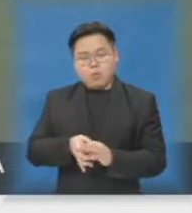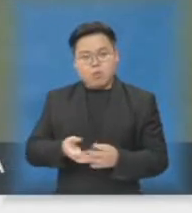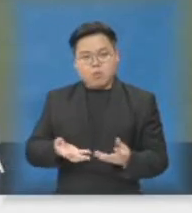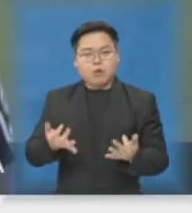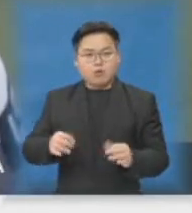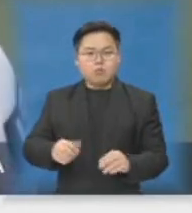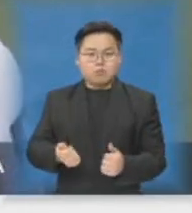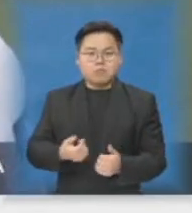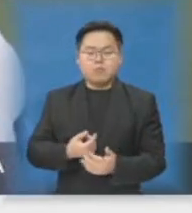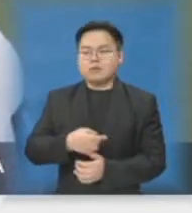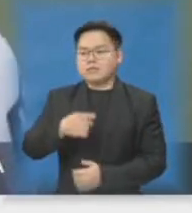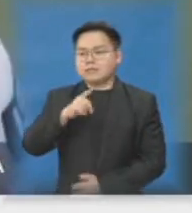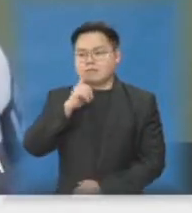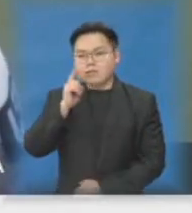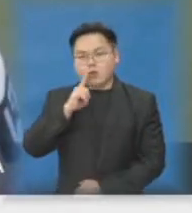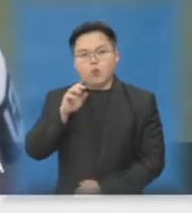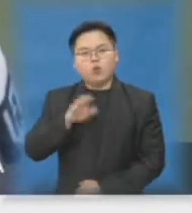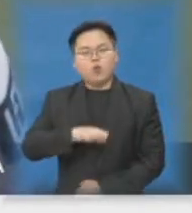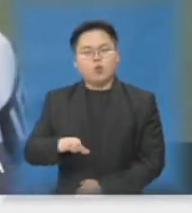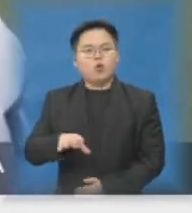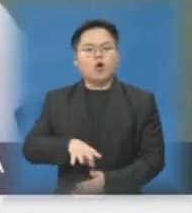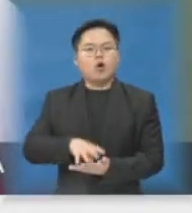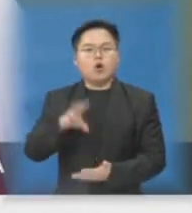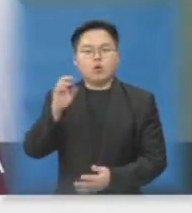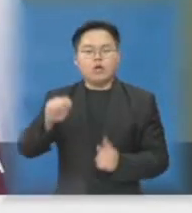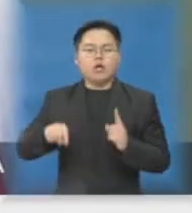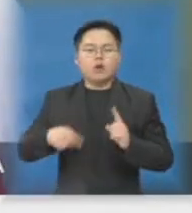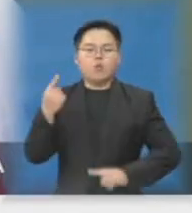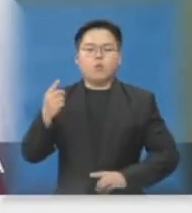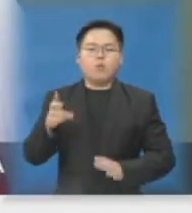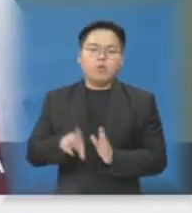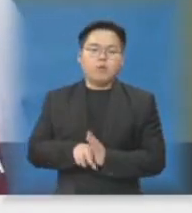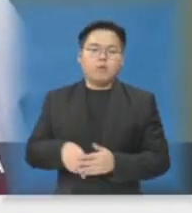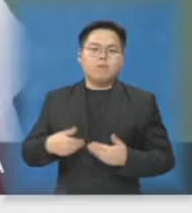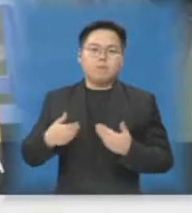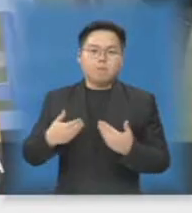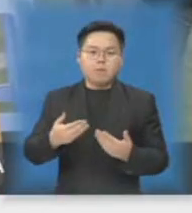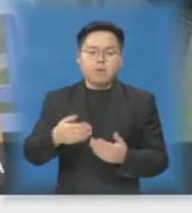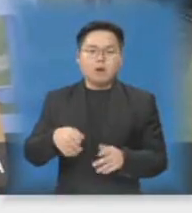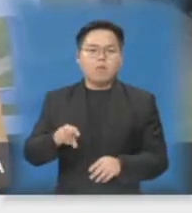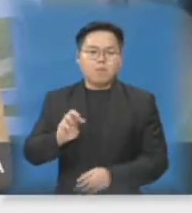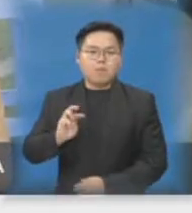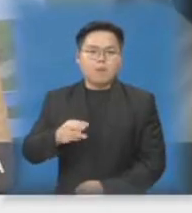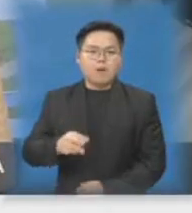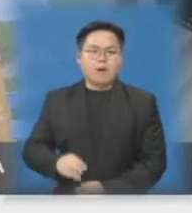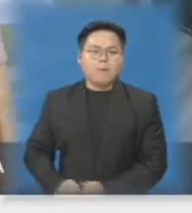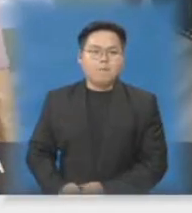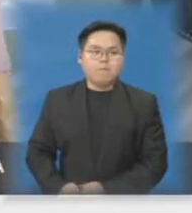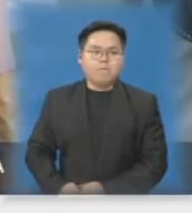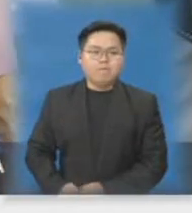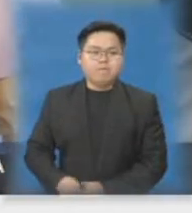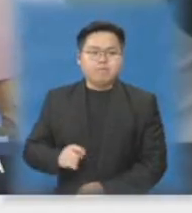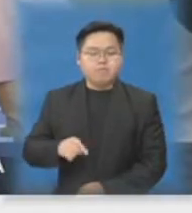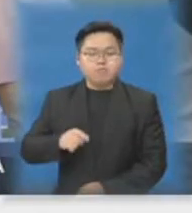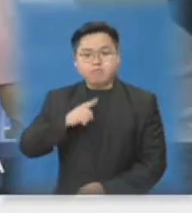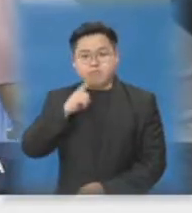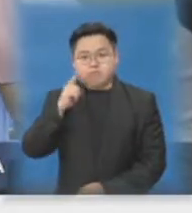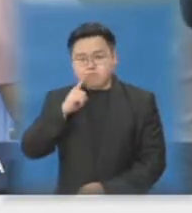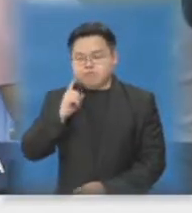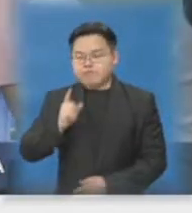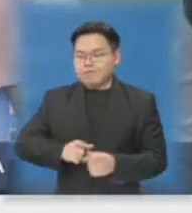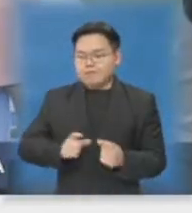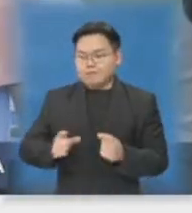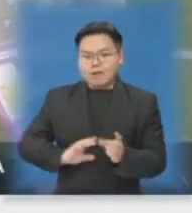залуучуудад хүүхдүүдэд тийм аюутнуудад илүү их боломж олгосон юм болов уу гэж харж байна. Одоогийн залуусын хувьд эдийн засгийн бие